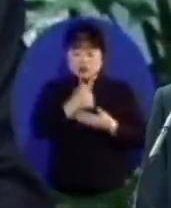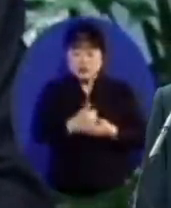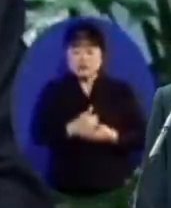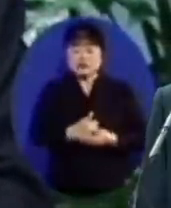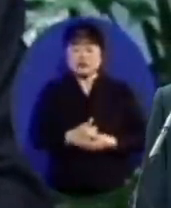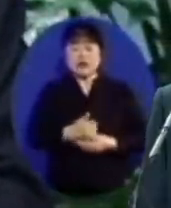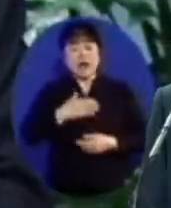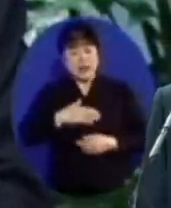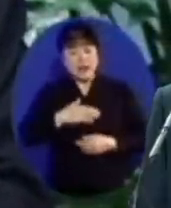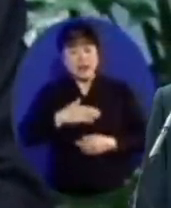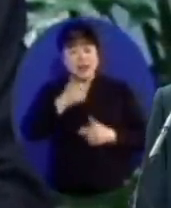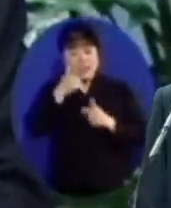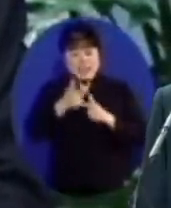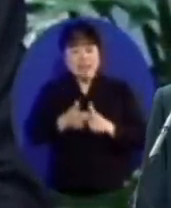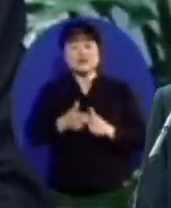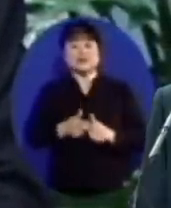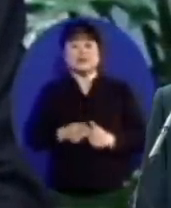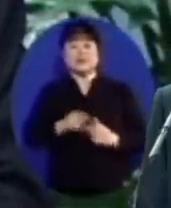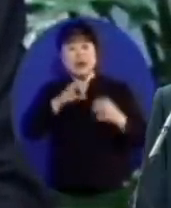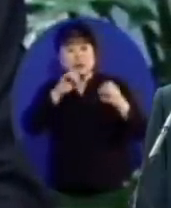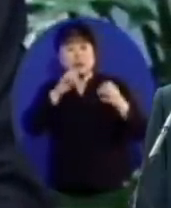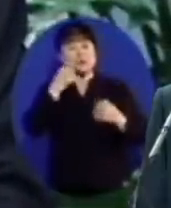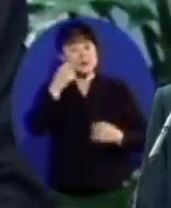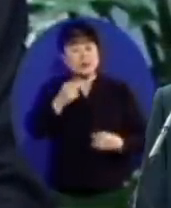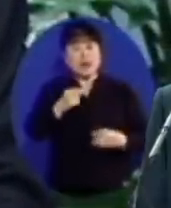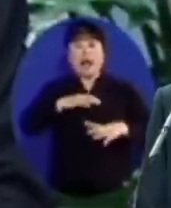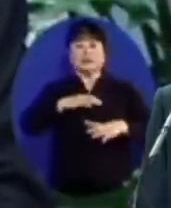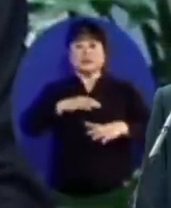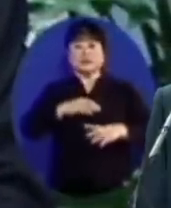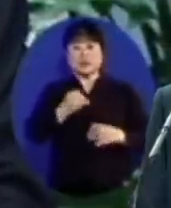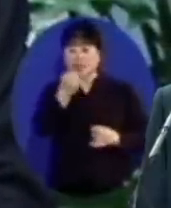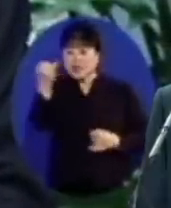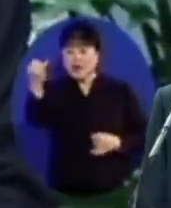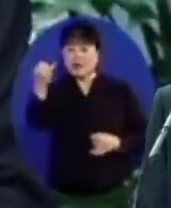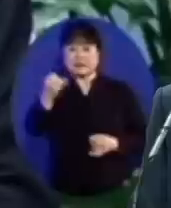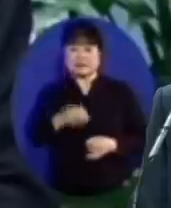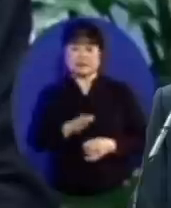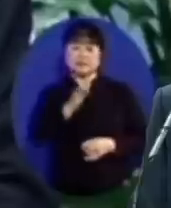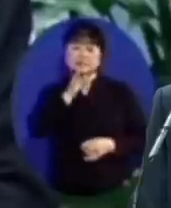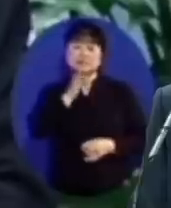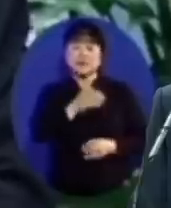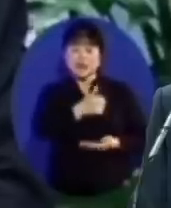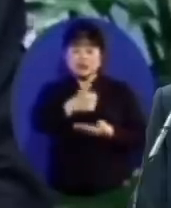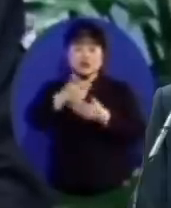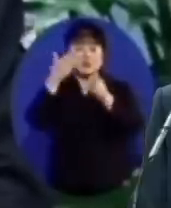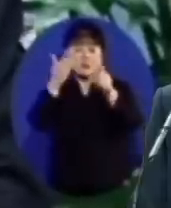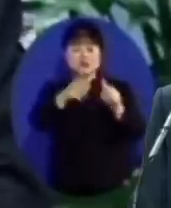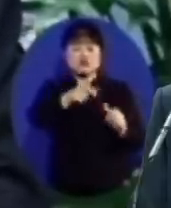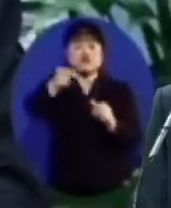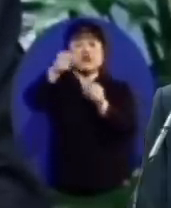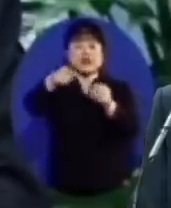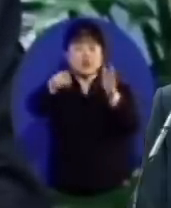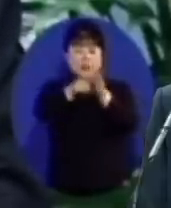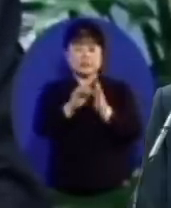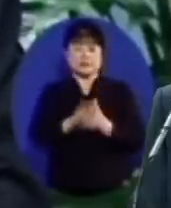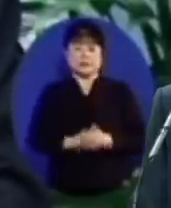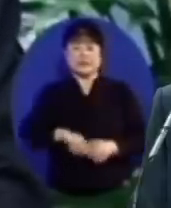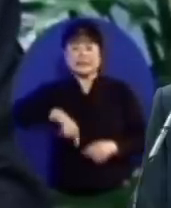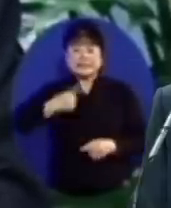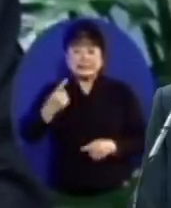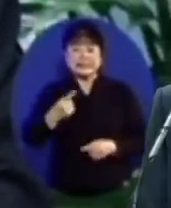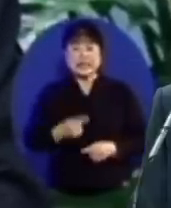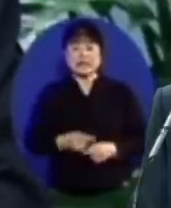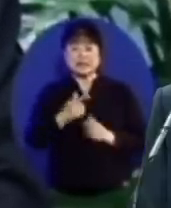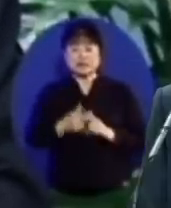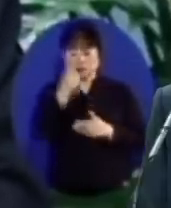알고 예수님이 말을 붙이는 것을 보고 깜짝 놀랄 정도인 그 여자를 주님께서 구원하기 위해서 자기를